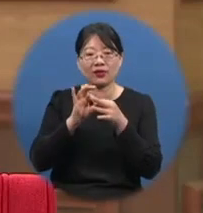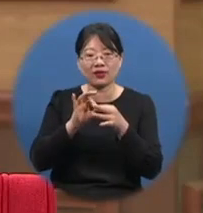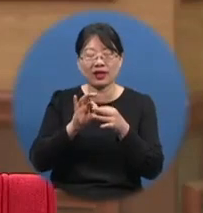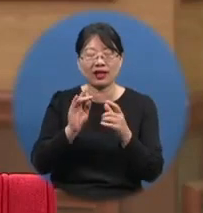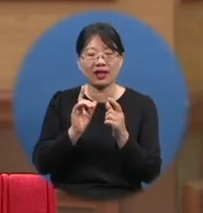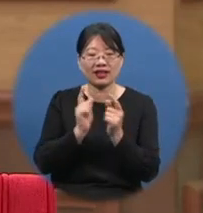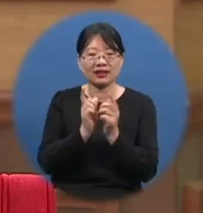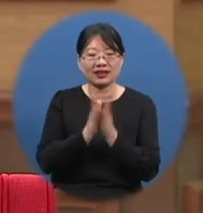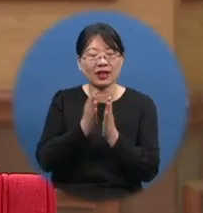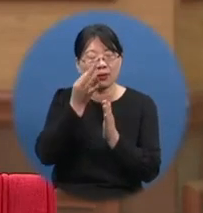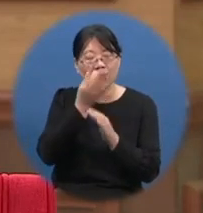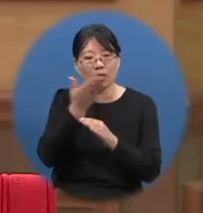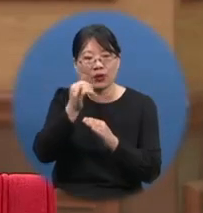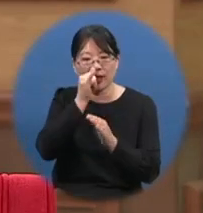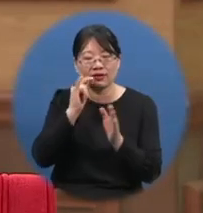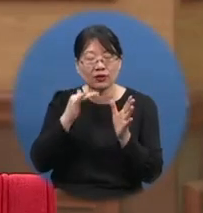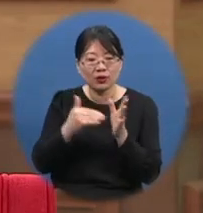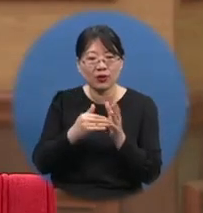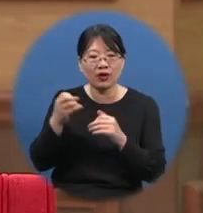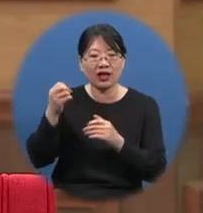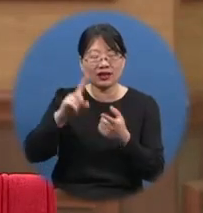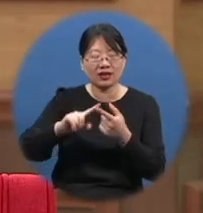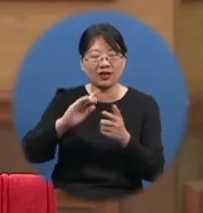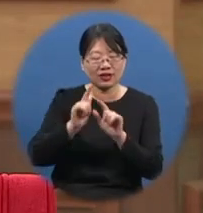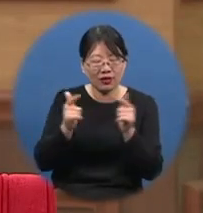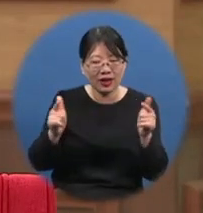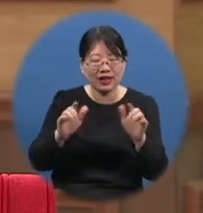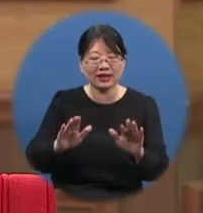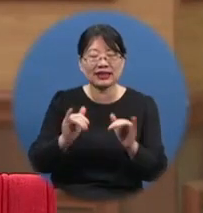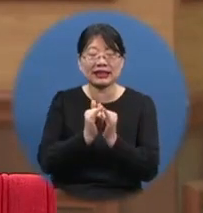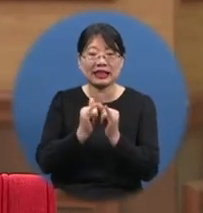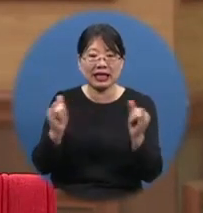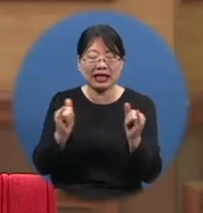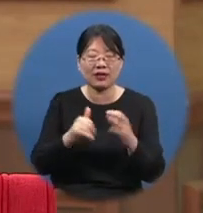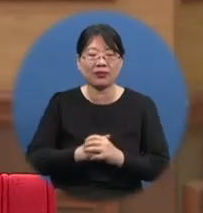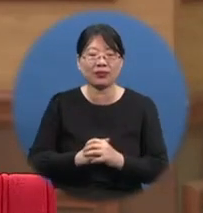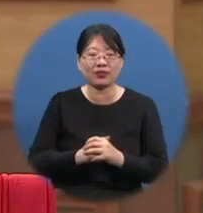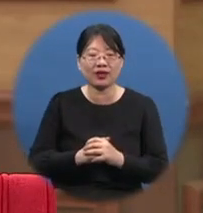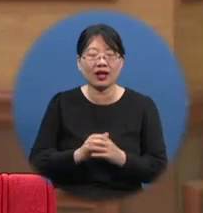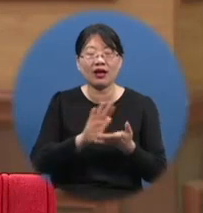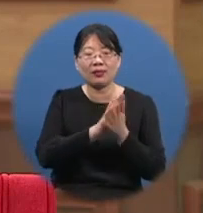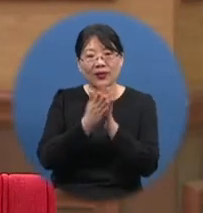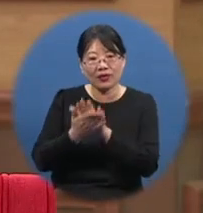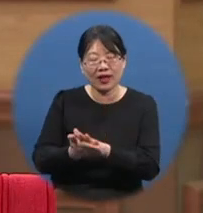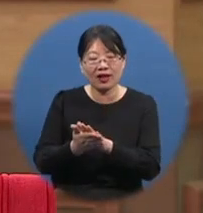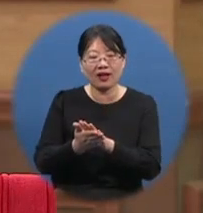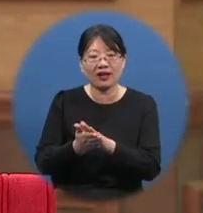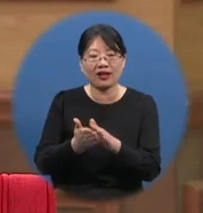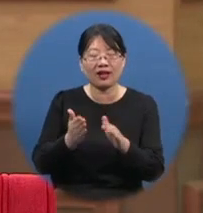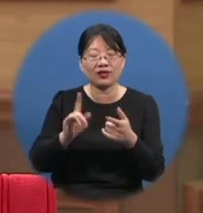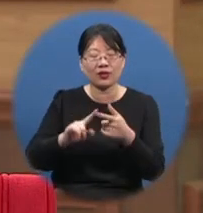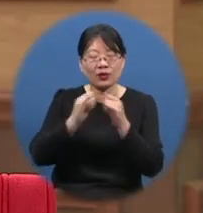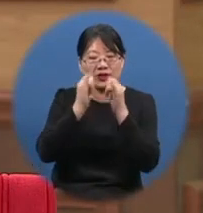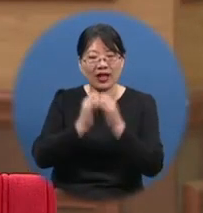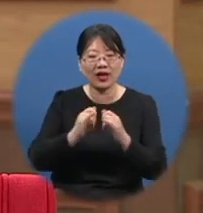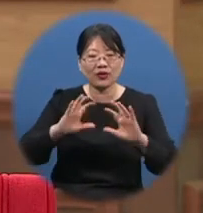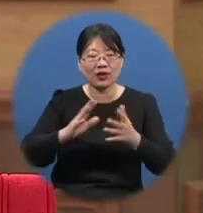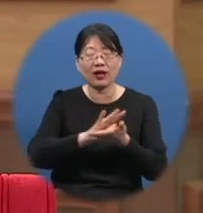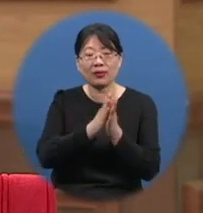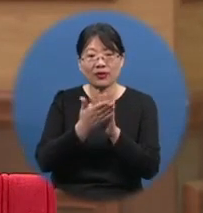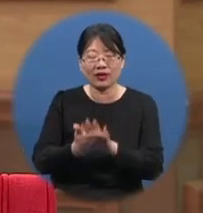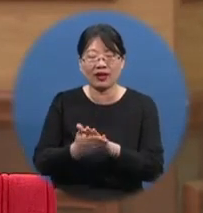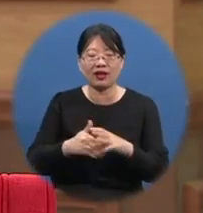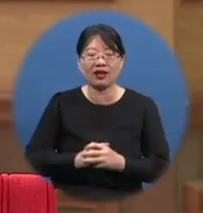뭔가 실체가 드러나고 그런 부분들이 우리 사람의 변화 그게 또 사회, 국가의